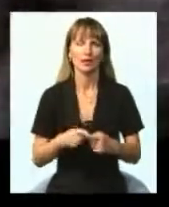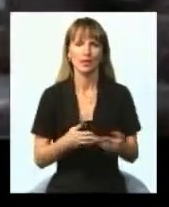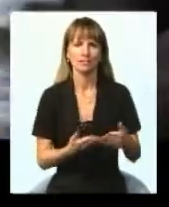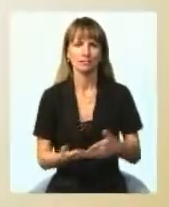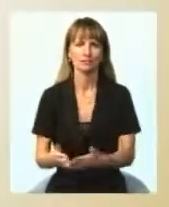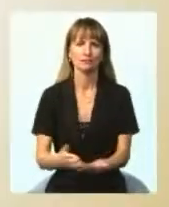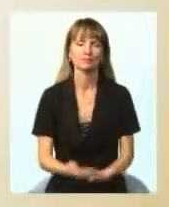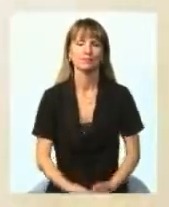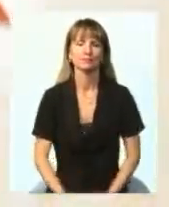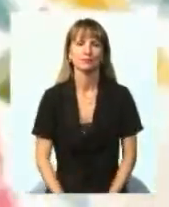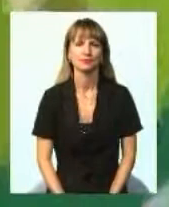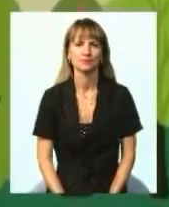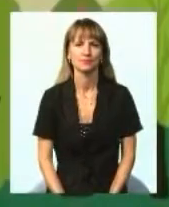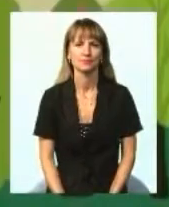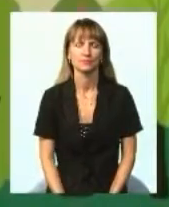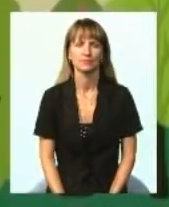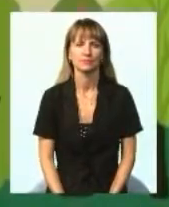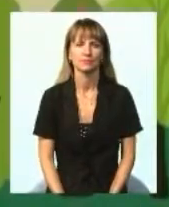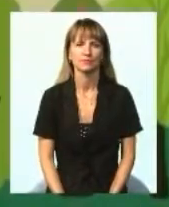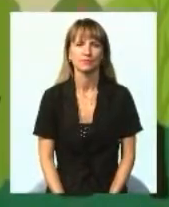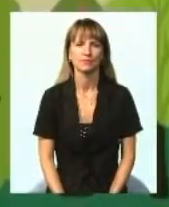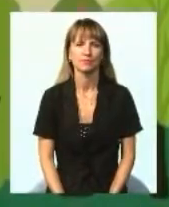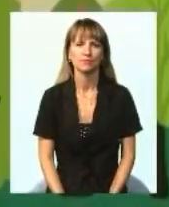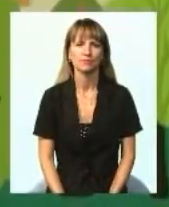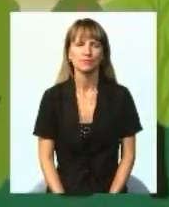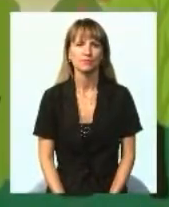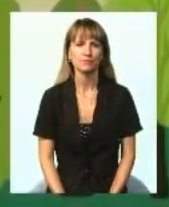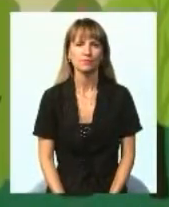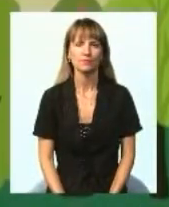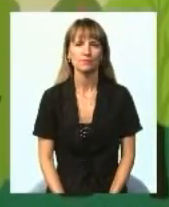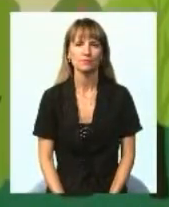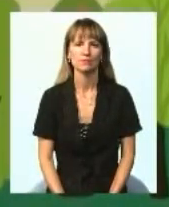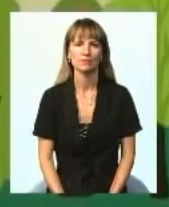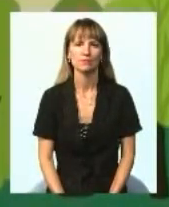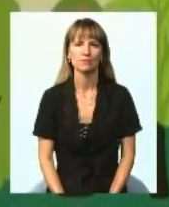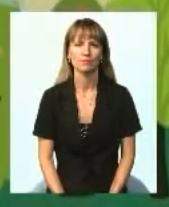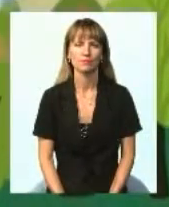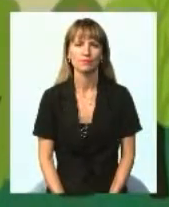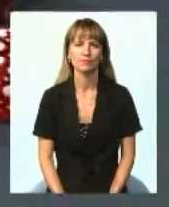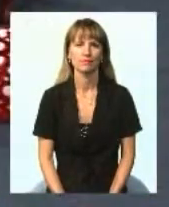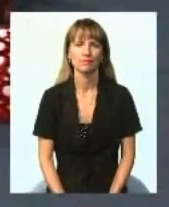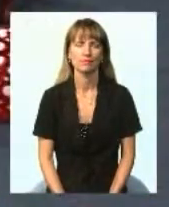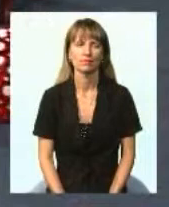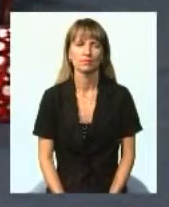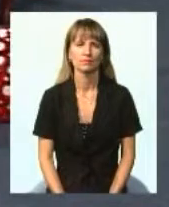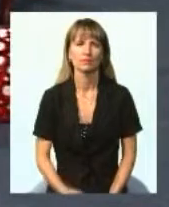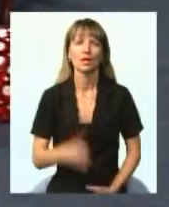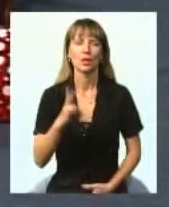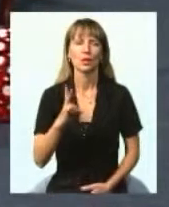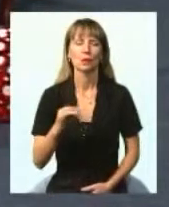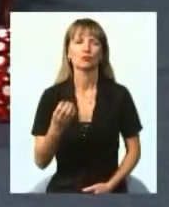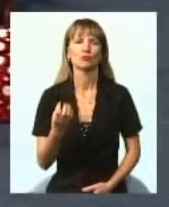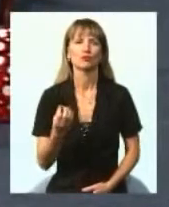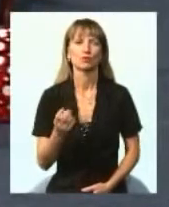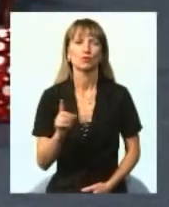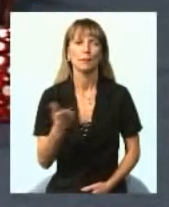експедиції. Ну і ще, якщо